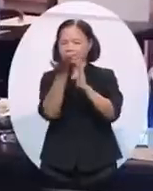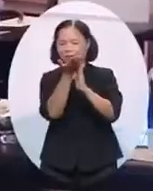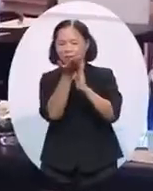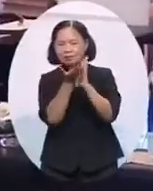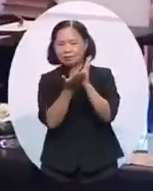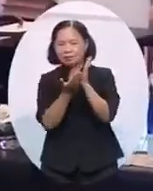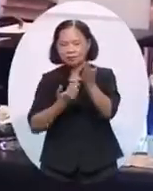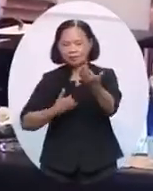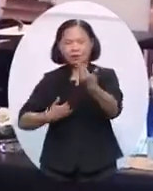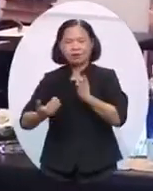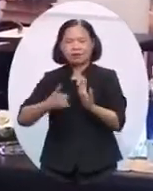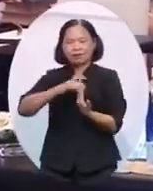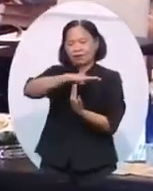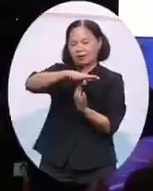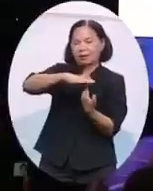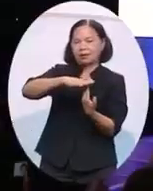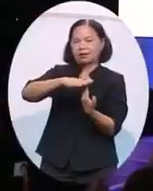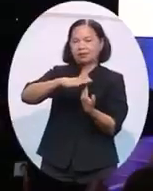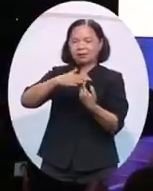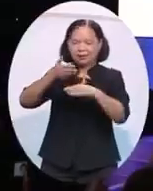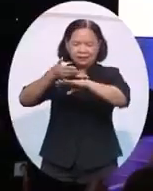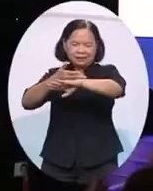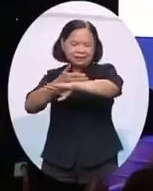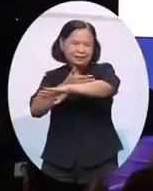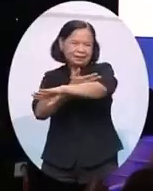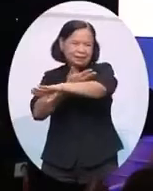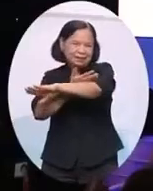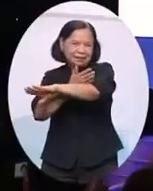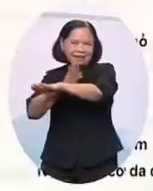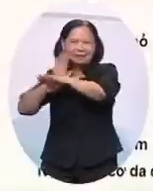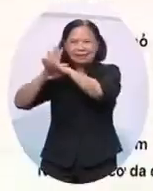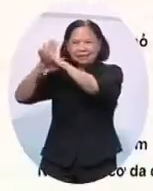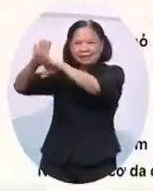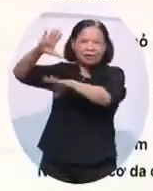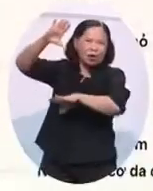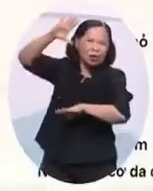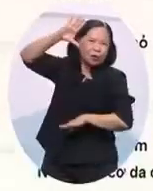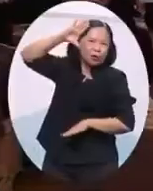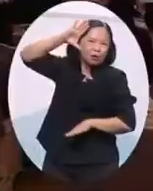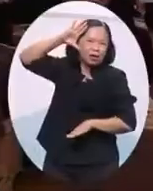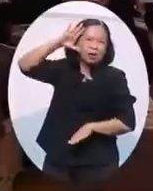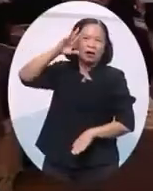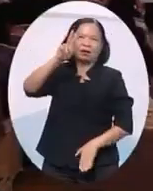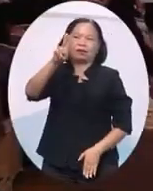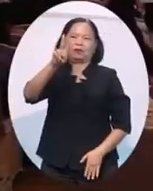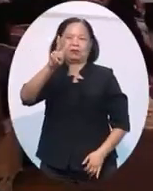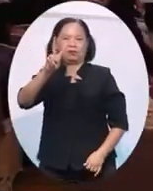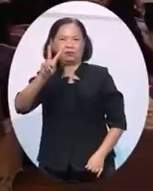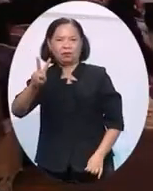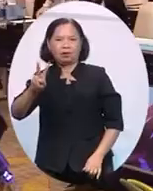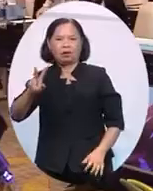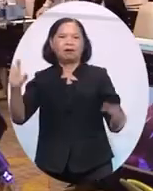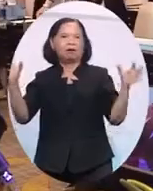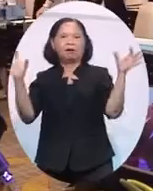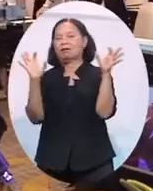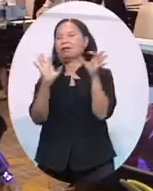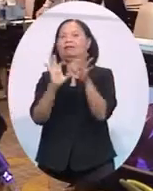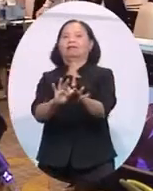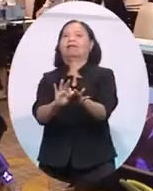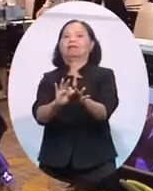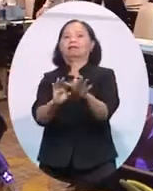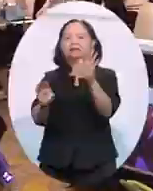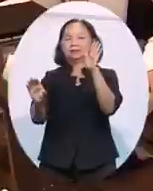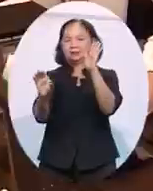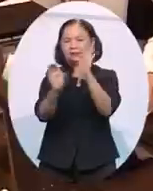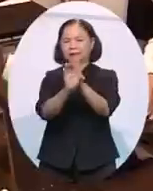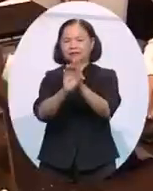hưởng môi trường sống lên sự lão hóa da, chống nắng không chỉ chống tia UV, điều trị rám má tại sao kết hợp đa phương thức, ứng dụng kết hợp chất làm đầy